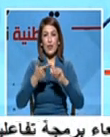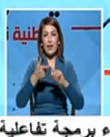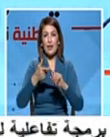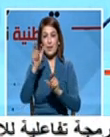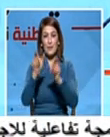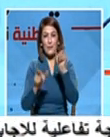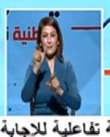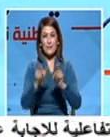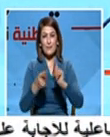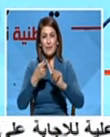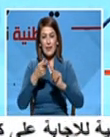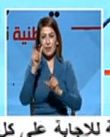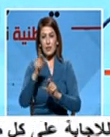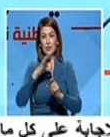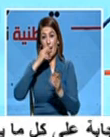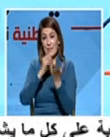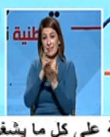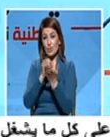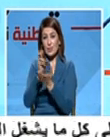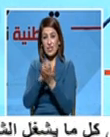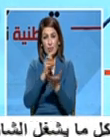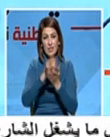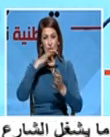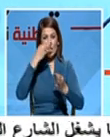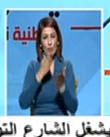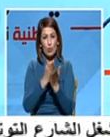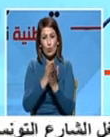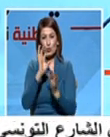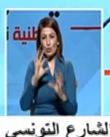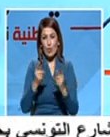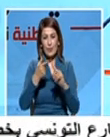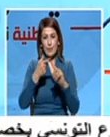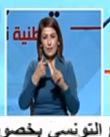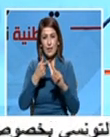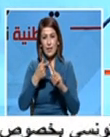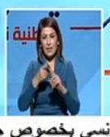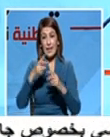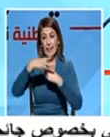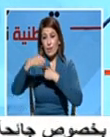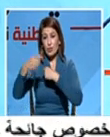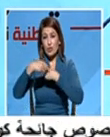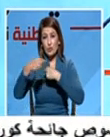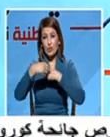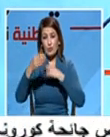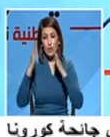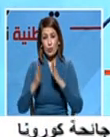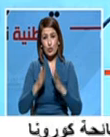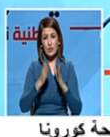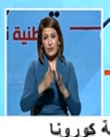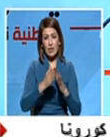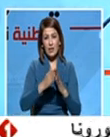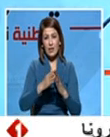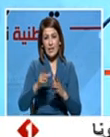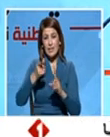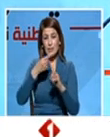المرضى نتاع انا المساج نتاعي زاد المرضى اللي يمشيو للسبيطار الرازي المستشفى الرازي، واحنا زاد باش ماشي